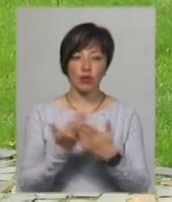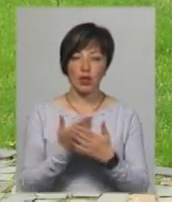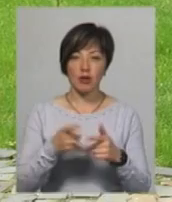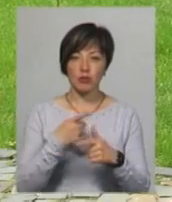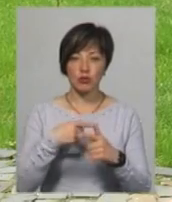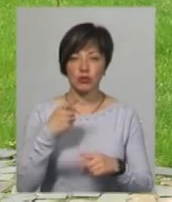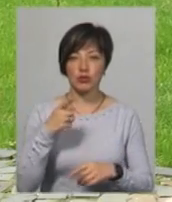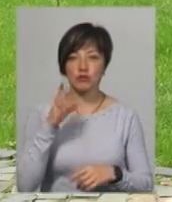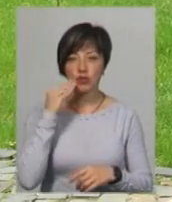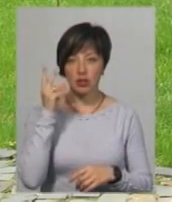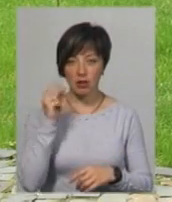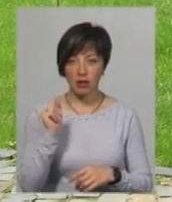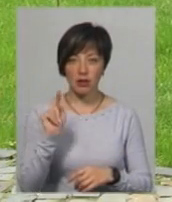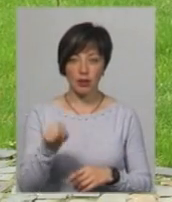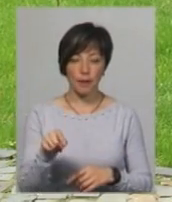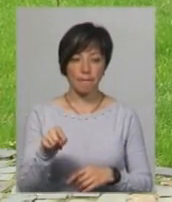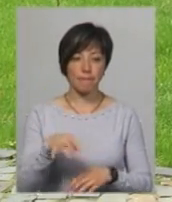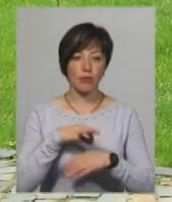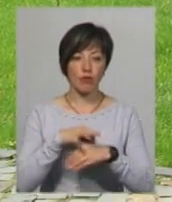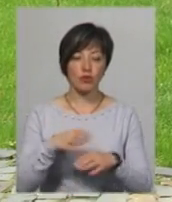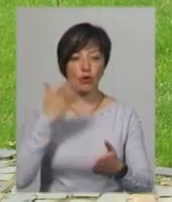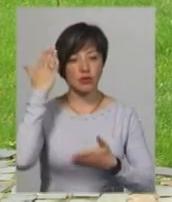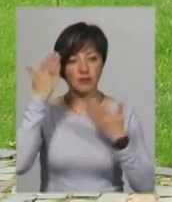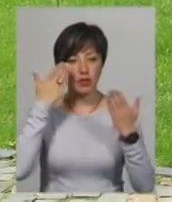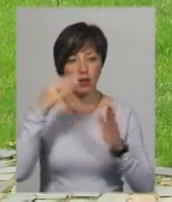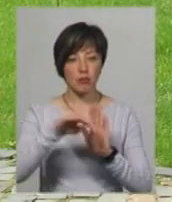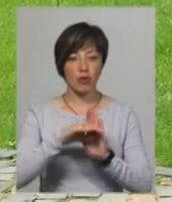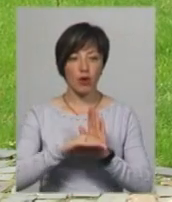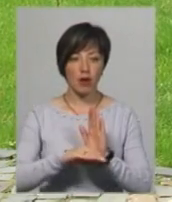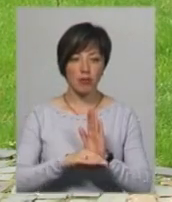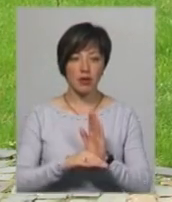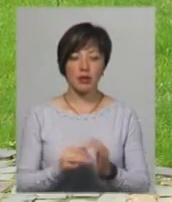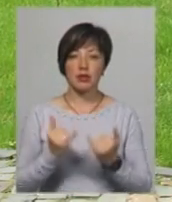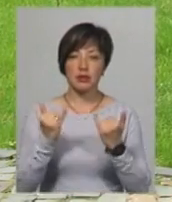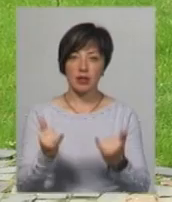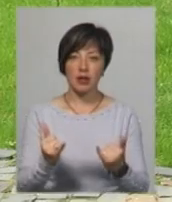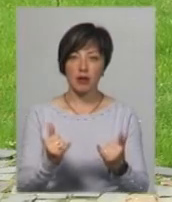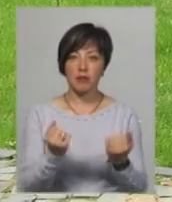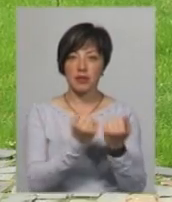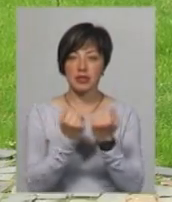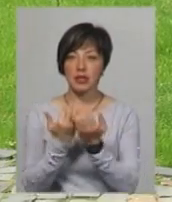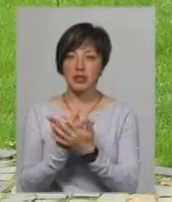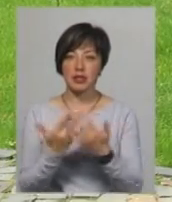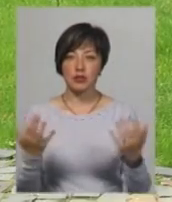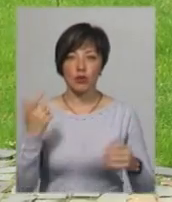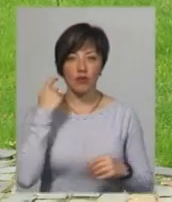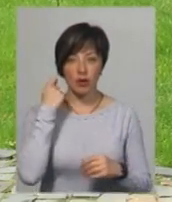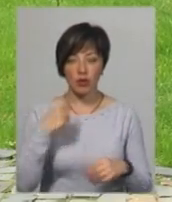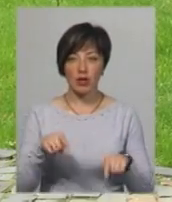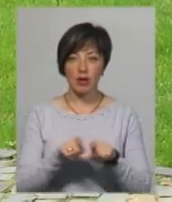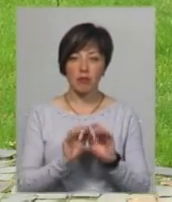імені Шевченка, і там проводиться розважальна програма для близнят різного віку, скажімо так,